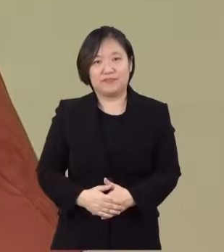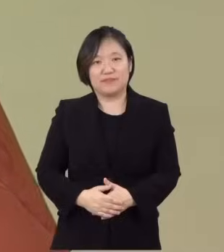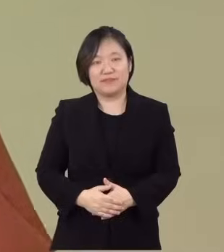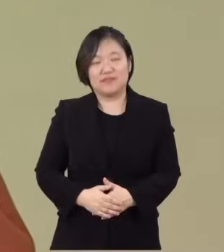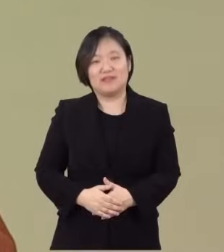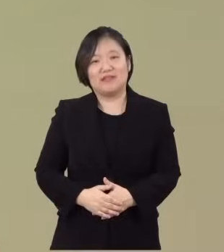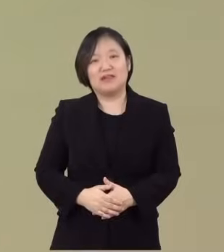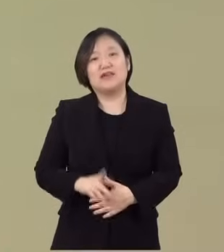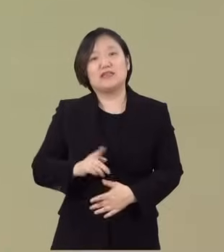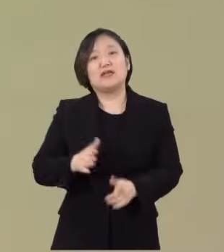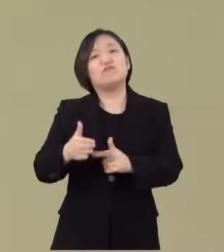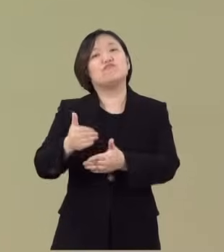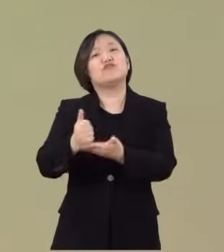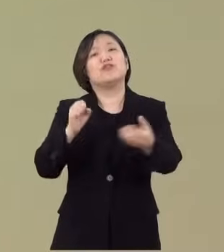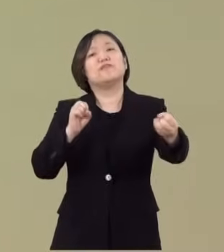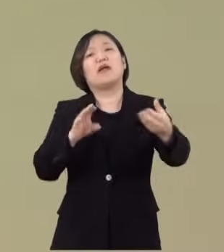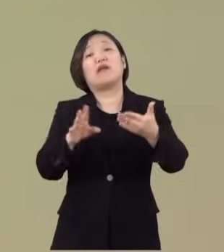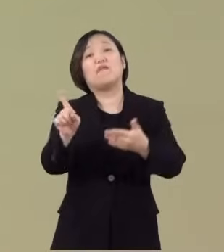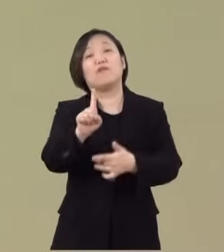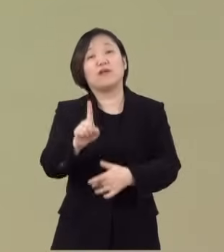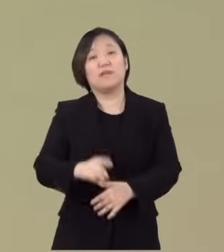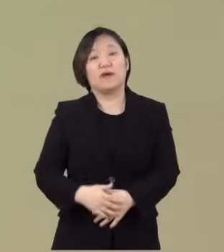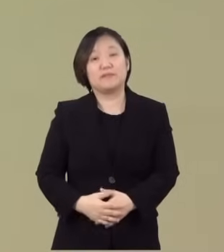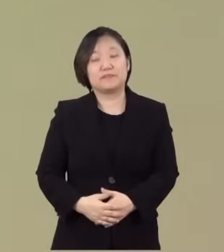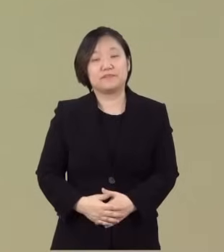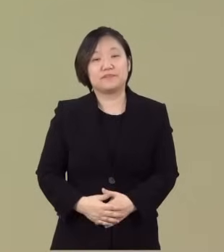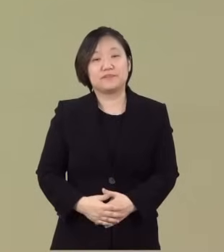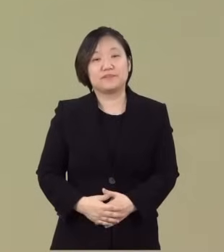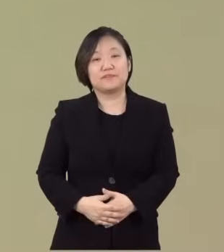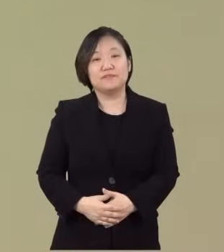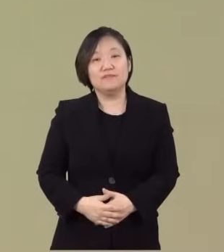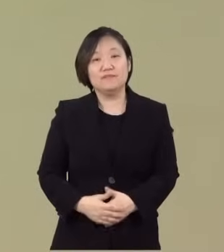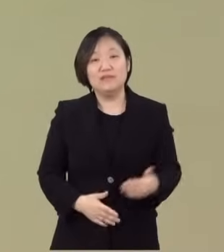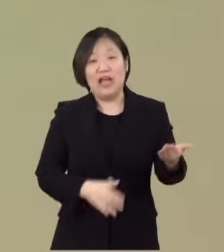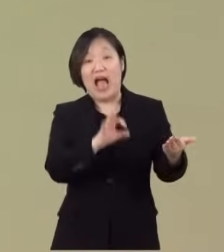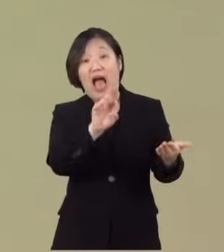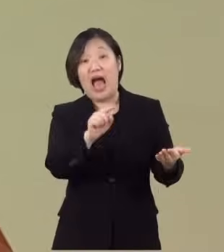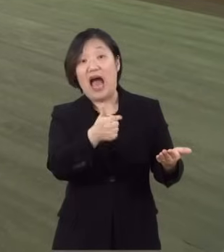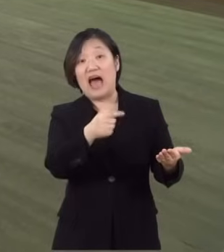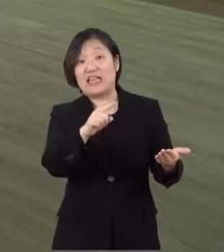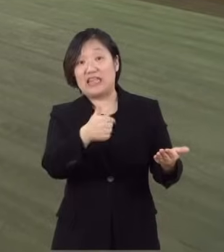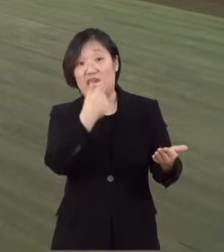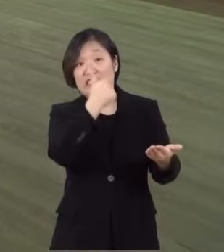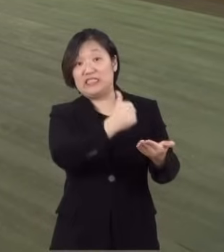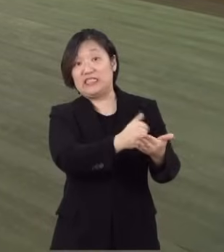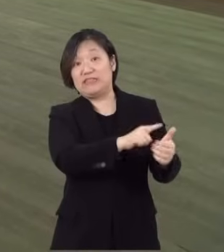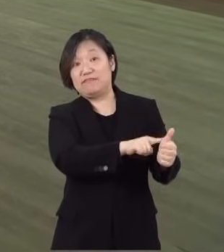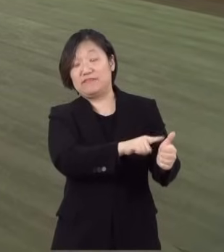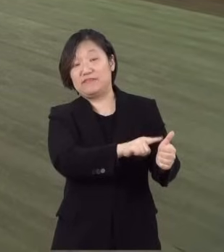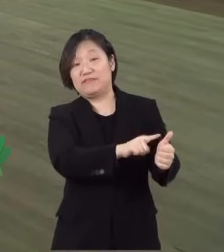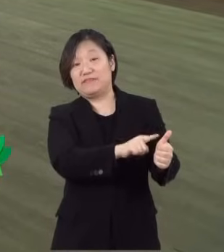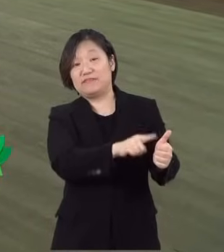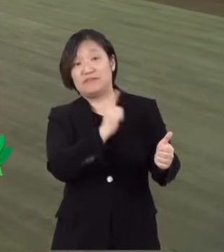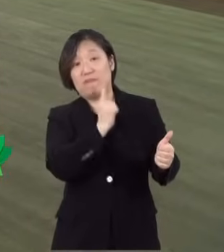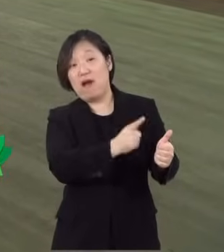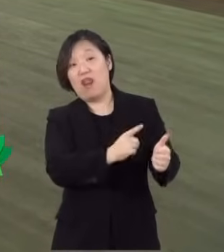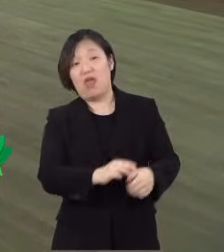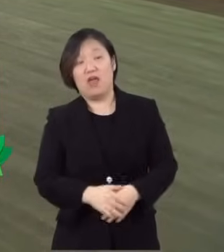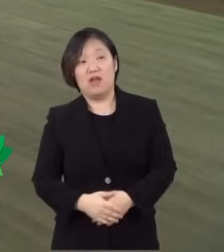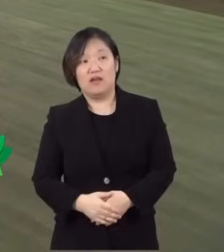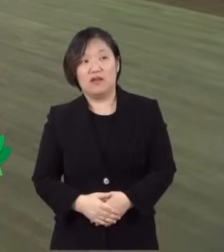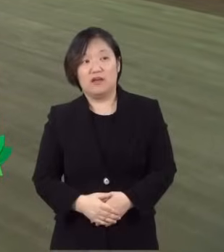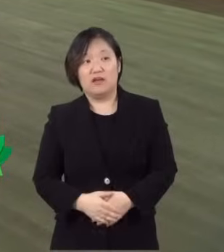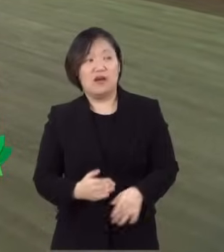것입니까 그때 부처님께서 이렇게 말씀하십니다 그대여 저